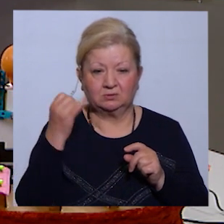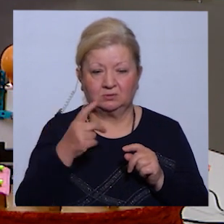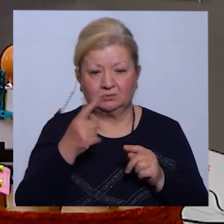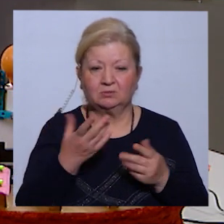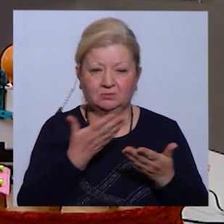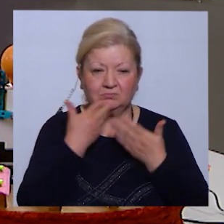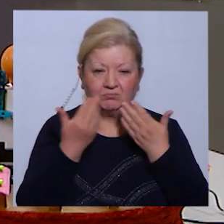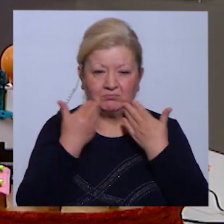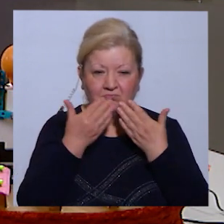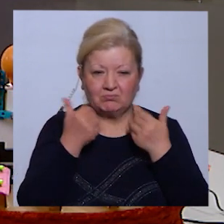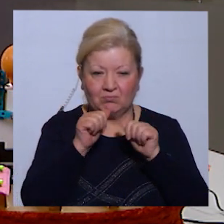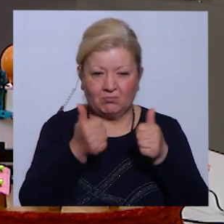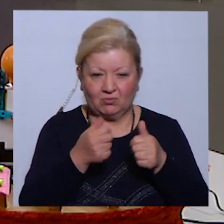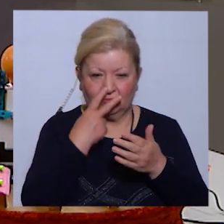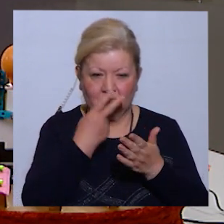მოდელი